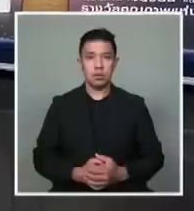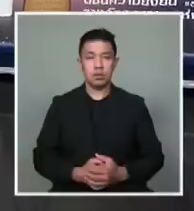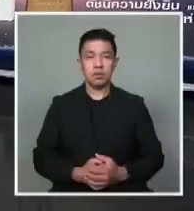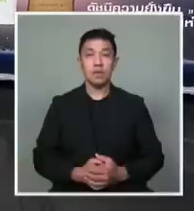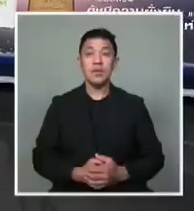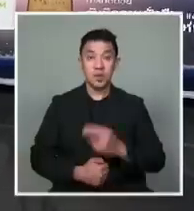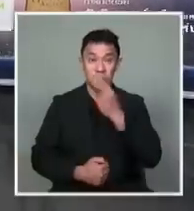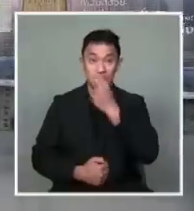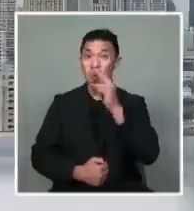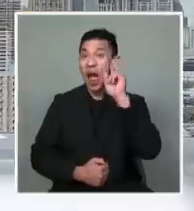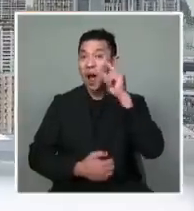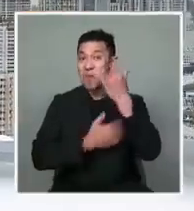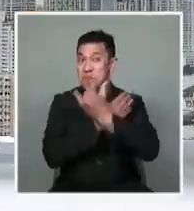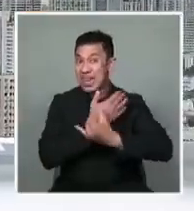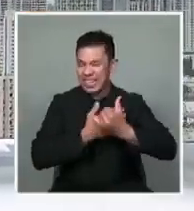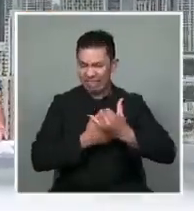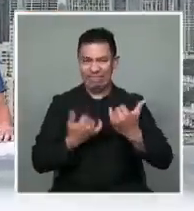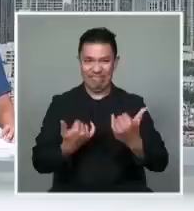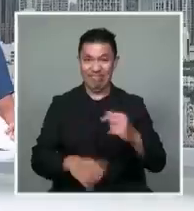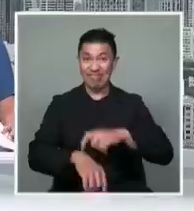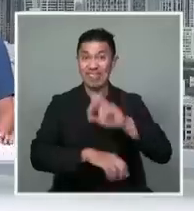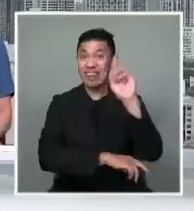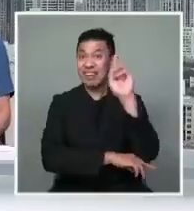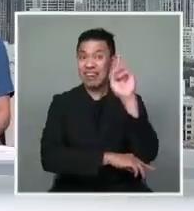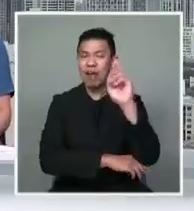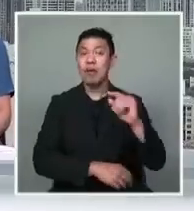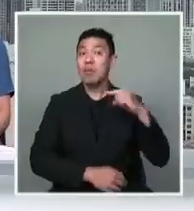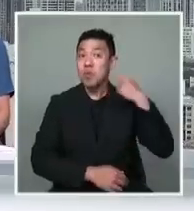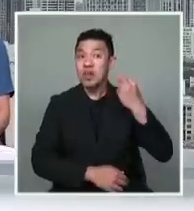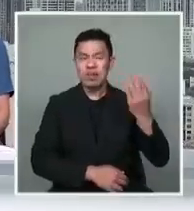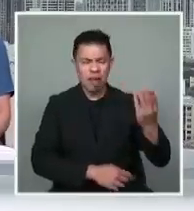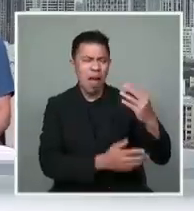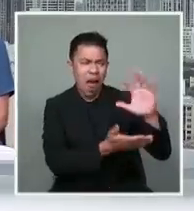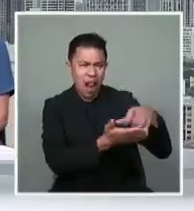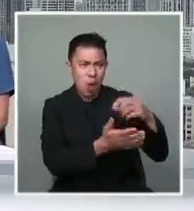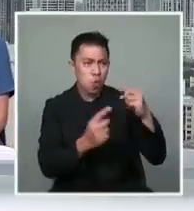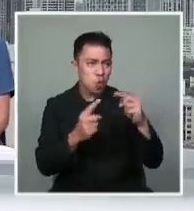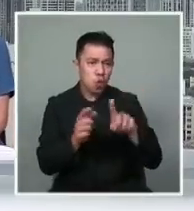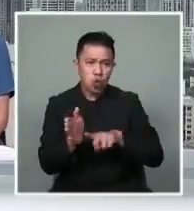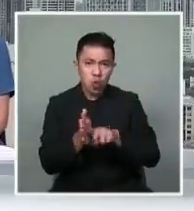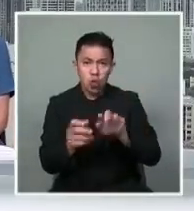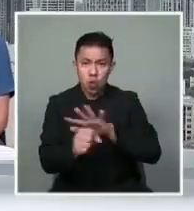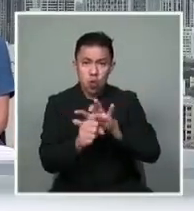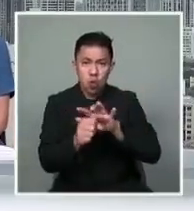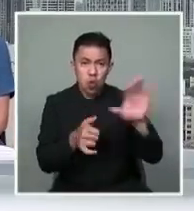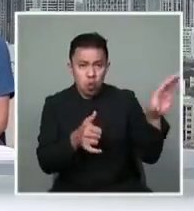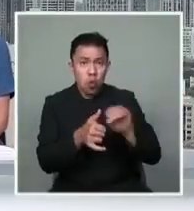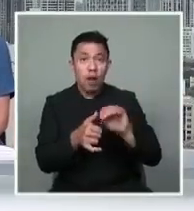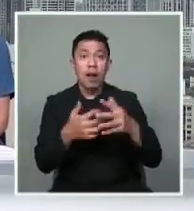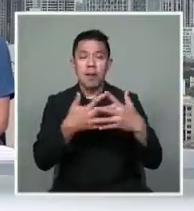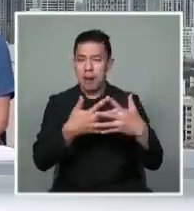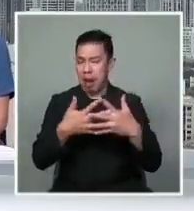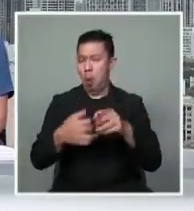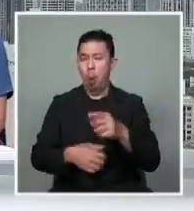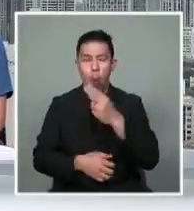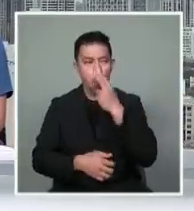ิเคราะห์สถานการณ์ข่าวต่างประเทศช่วงเที่ยงนี้นะครับพี่มิกกี้จะพาเราไปดูตัวเลขผู้ติดเชื้อโควิด-19 ที่สหรัฐที่ต้องบอกว่ามันน่ากลัวจ